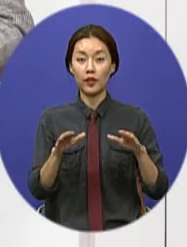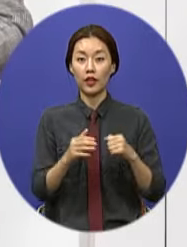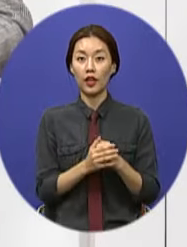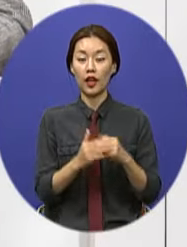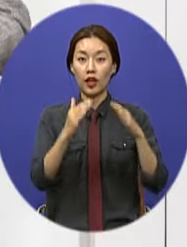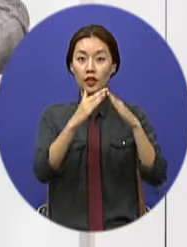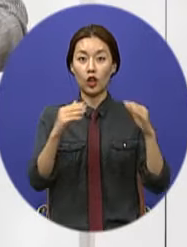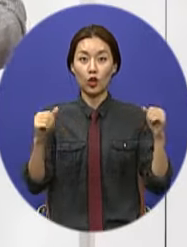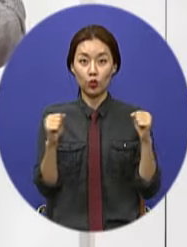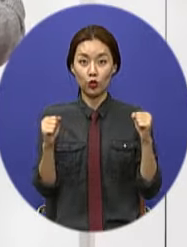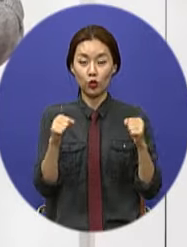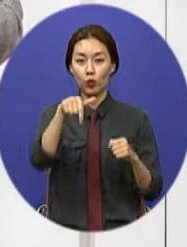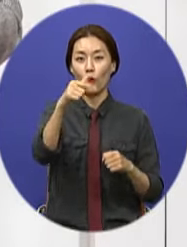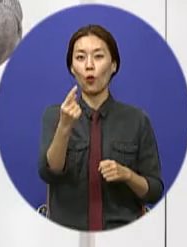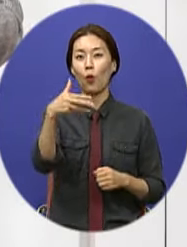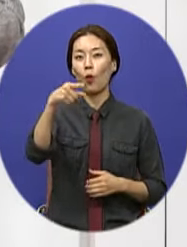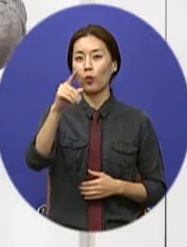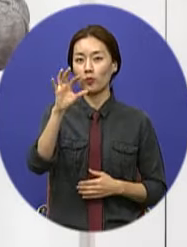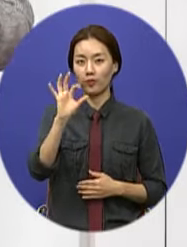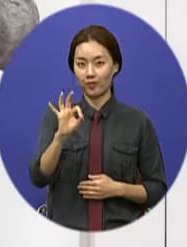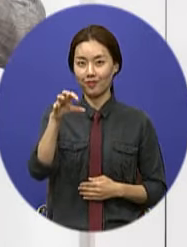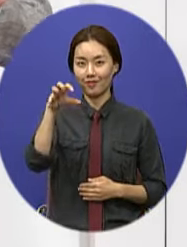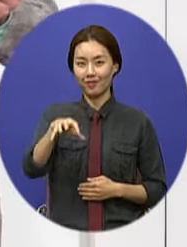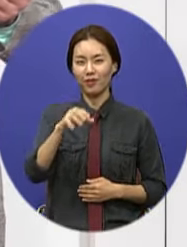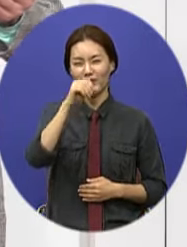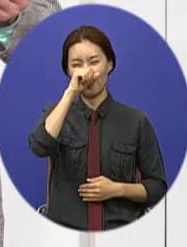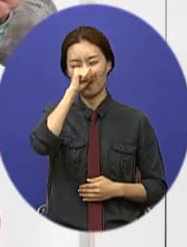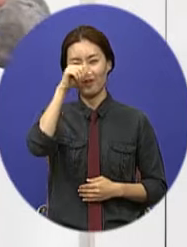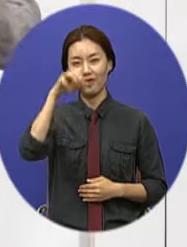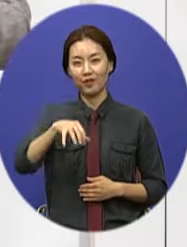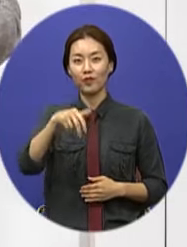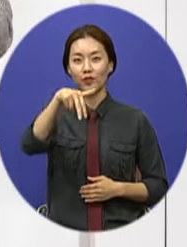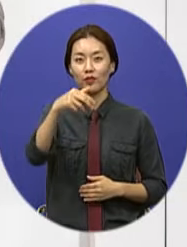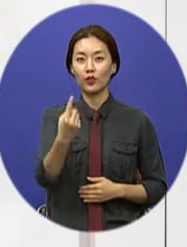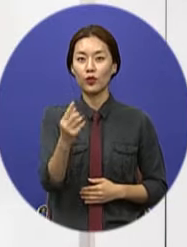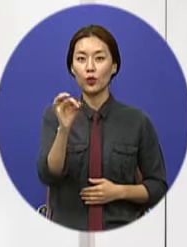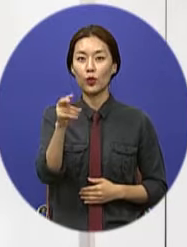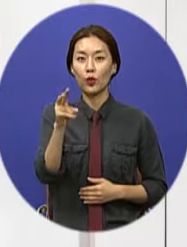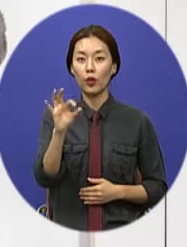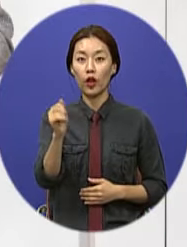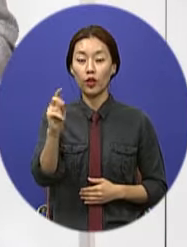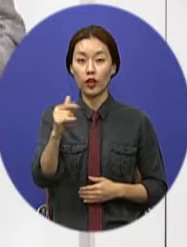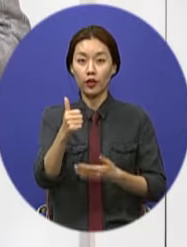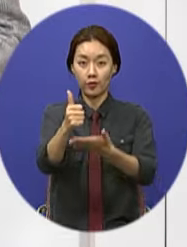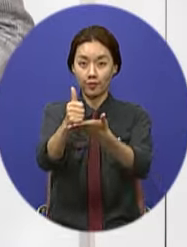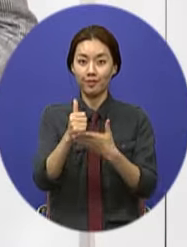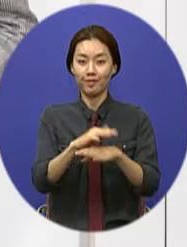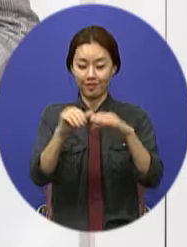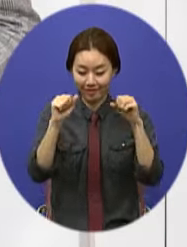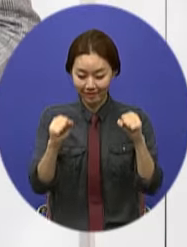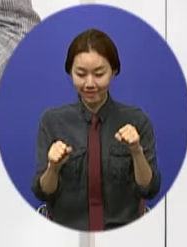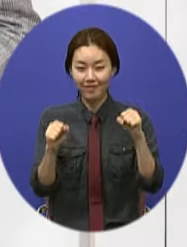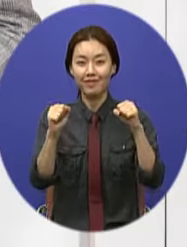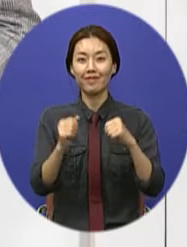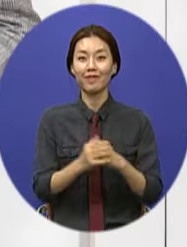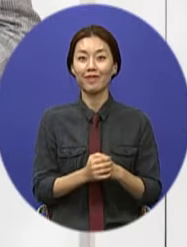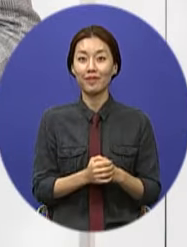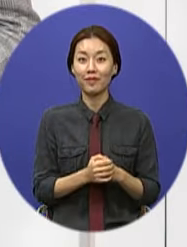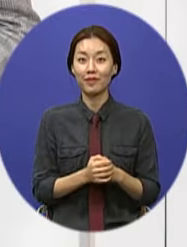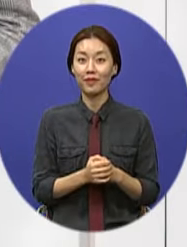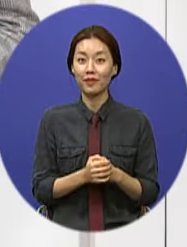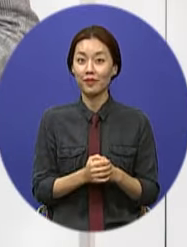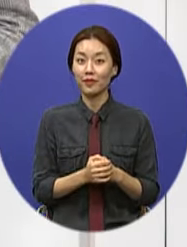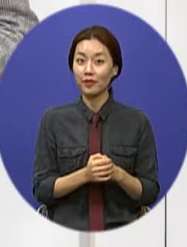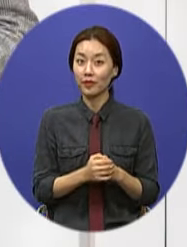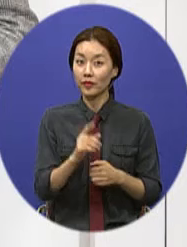전북, 고창이네요. 고창. 고창 좋은 데입니다. 조연형 아버님 모시겠습니다. 안녕하세요. 한